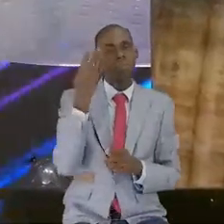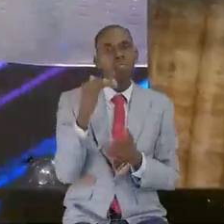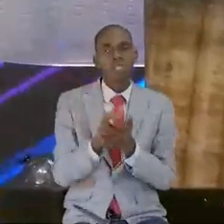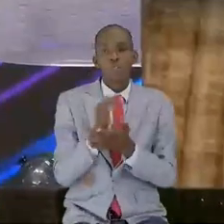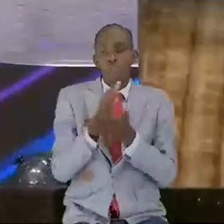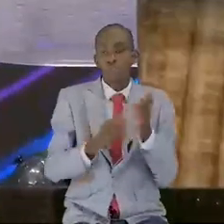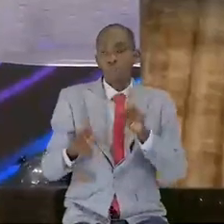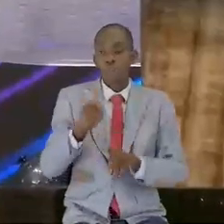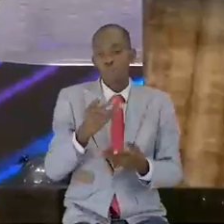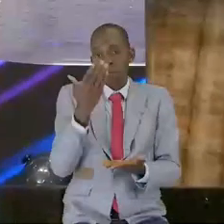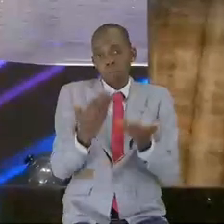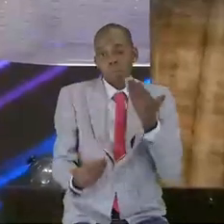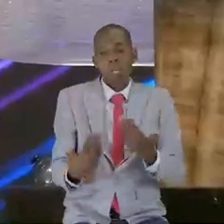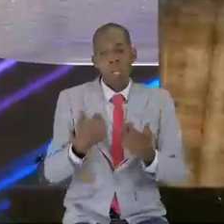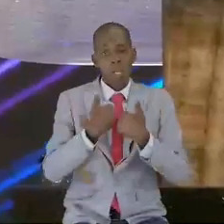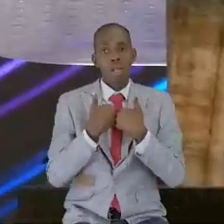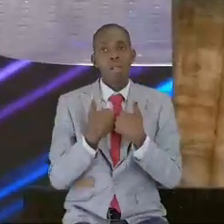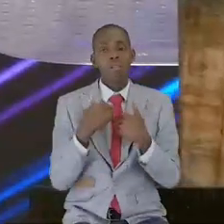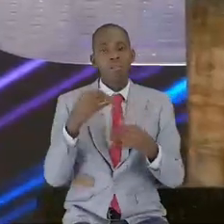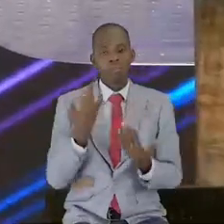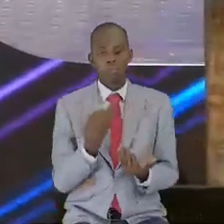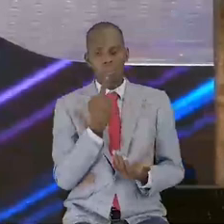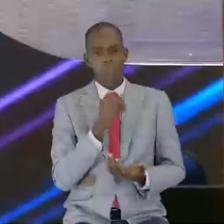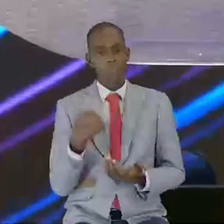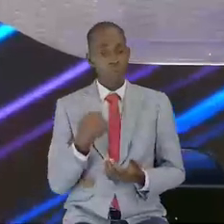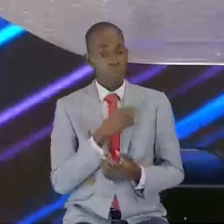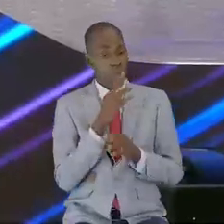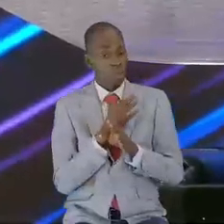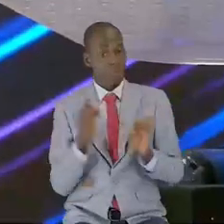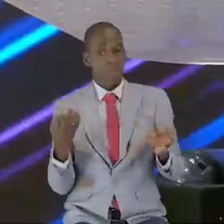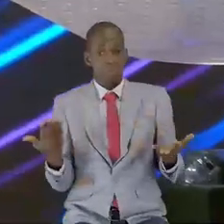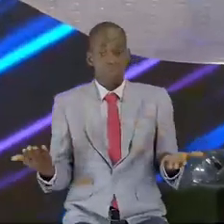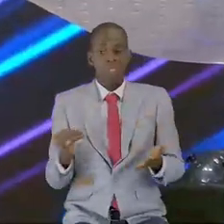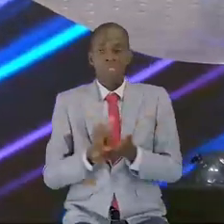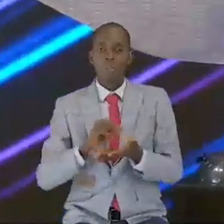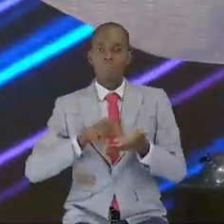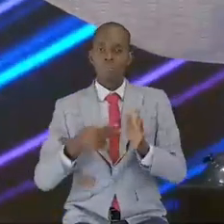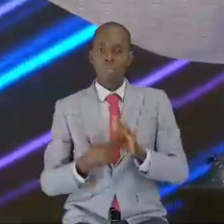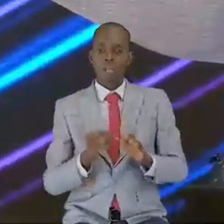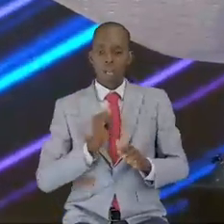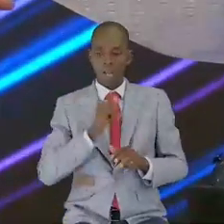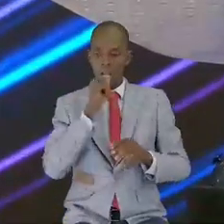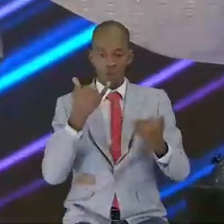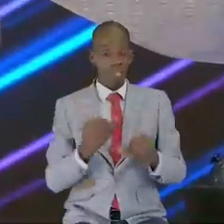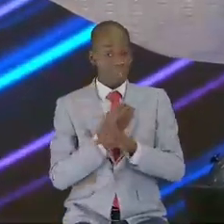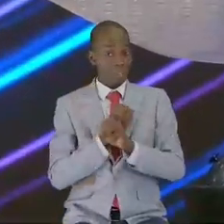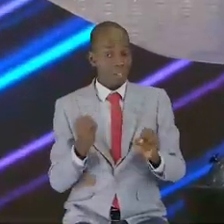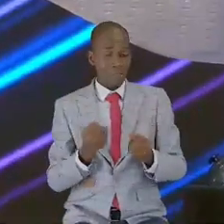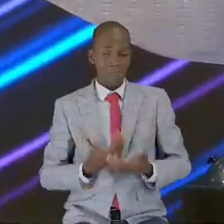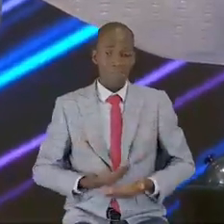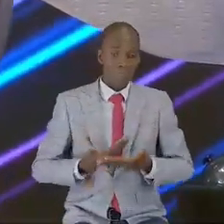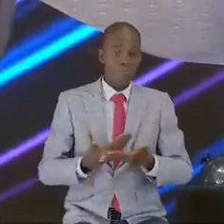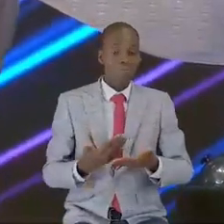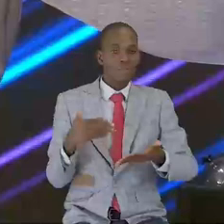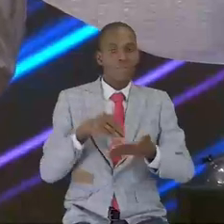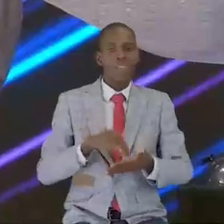certaines personnes peuvent avoir. Ah, nous sommes libres et nous sommes libres. Cela veut dire que maintenant, je suis sauvé, je suis né de nouveau.